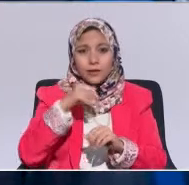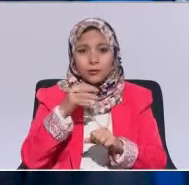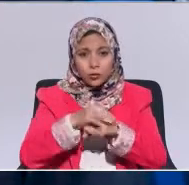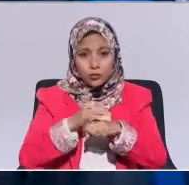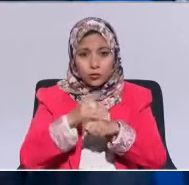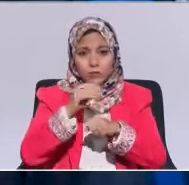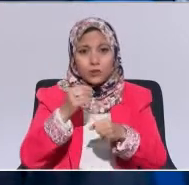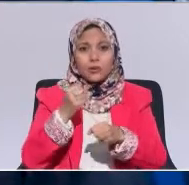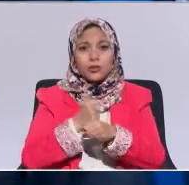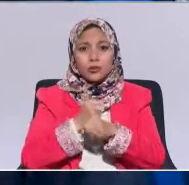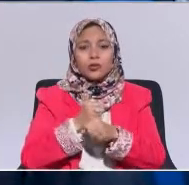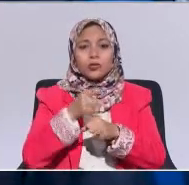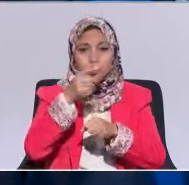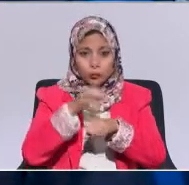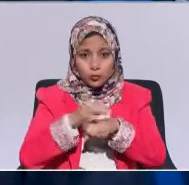مستشفى اتعزل فيها